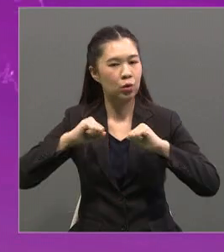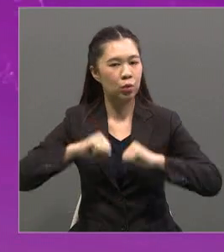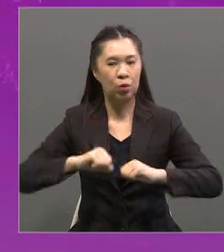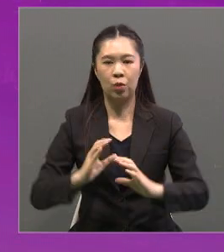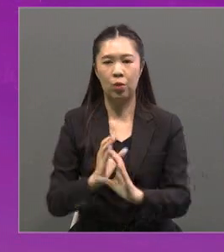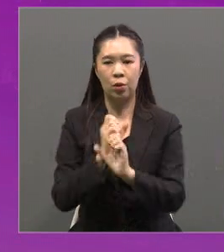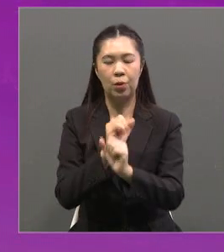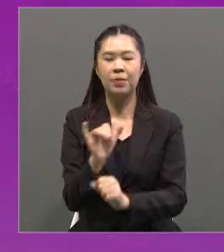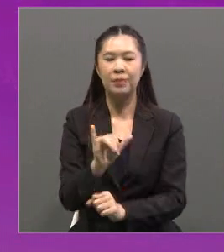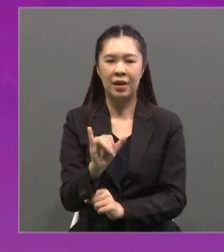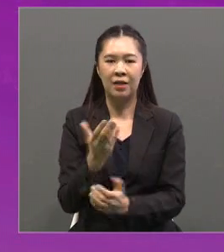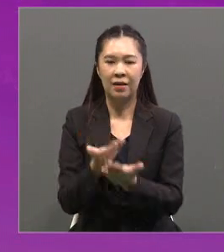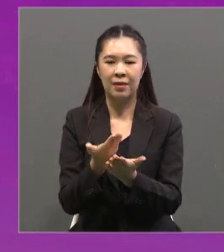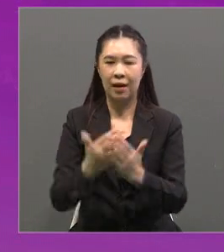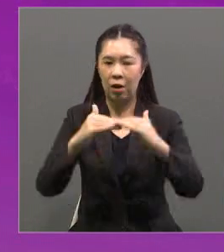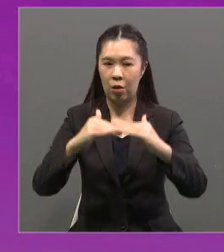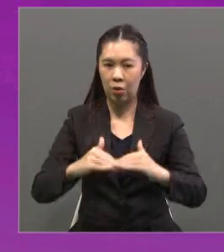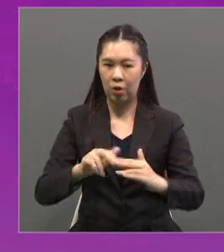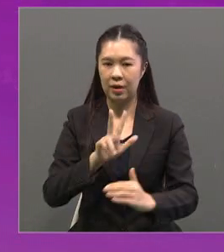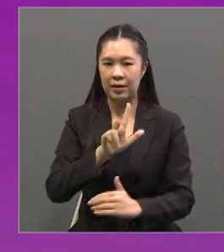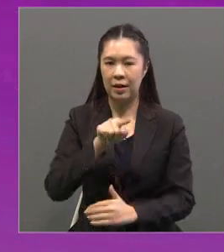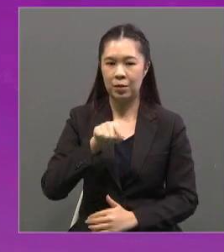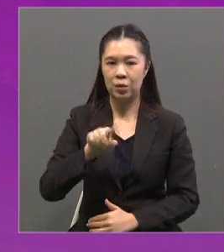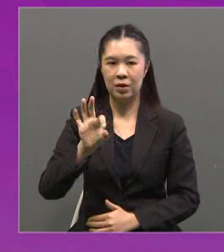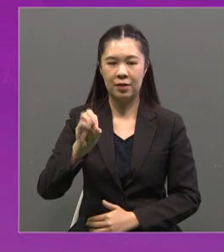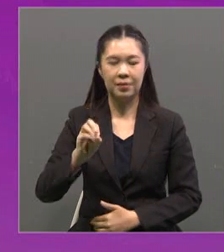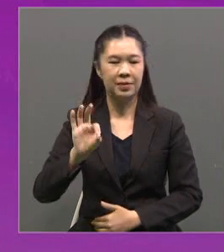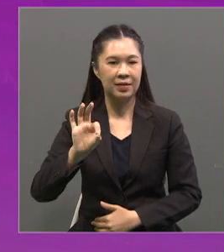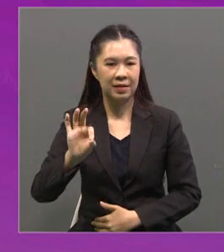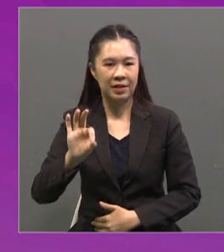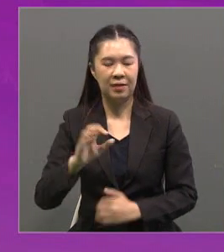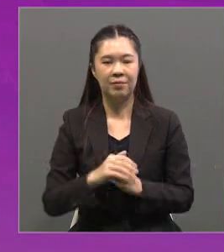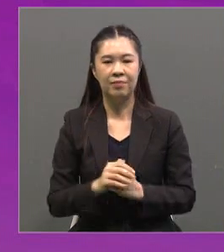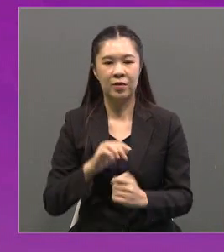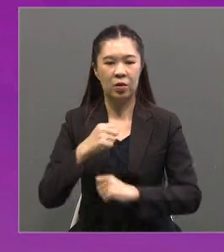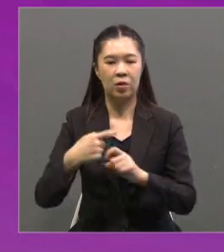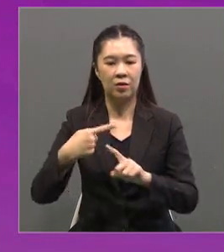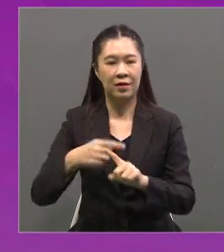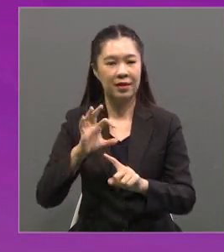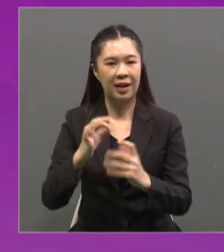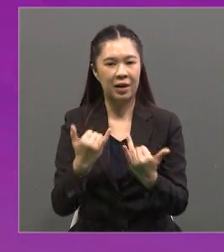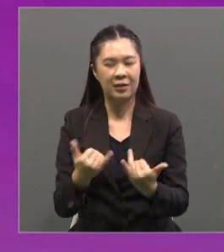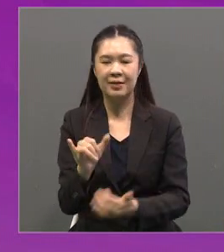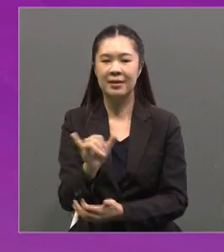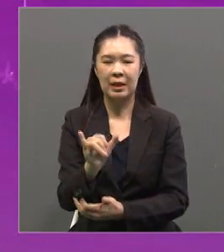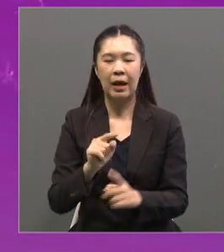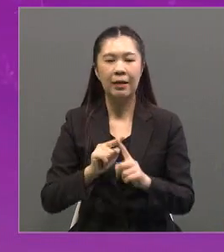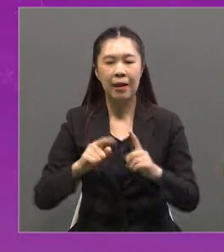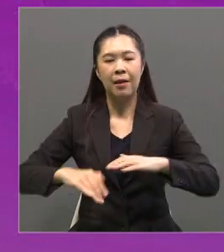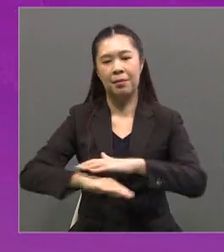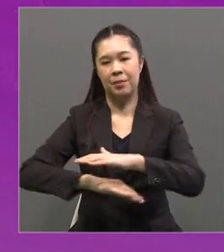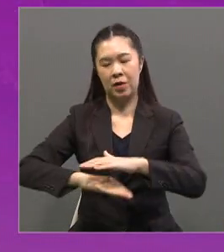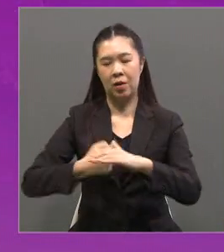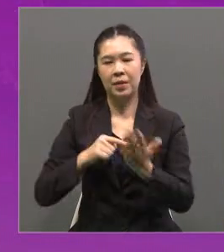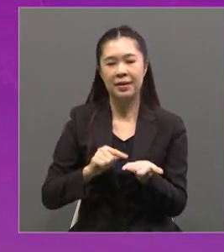ชุมคณะรัฐมนตรีที่บอกว่าจะลดค่าไฟเหลือ3.99 บาทต่อหน่วยในรอบปีเดือนกันยายนนี้ค่ะแต่ว่าในเบื้องต้นเนี่ยมันเป็นข้อเ